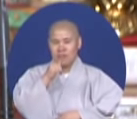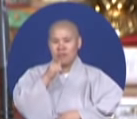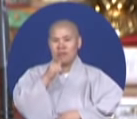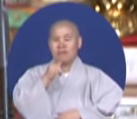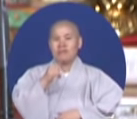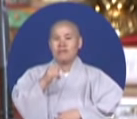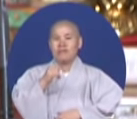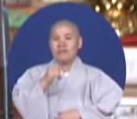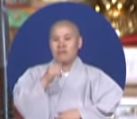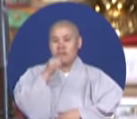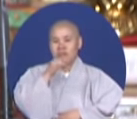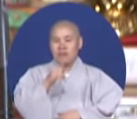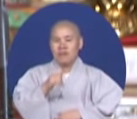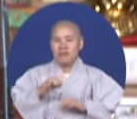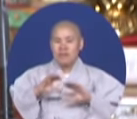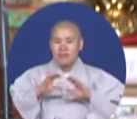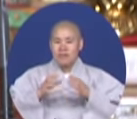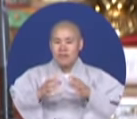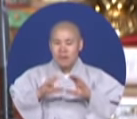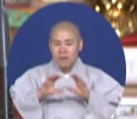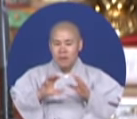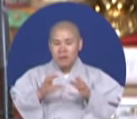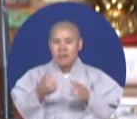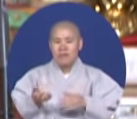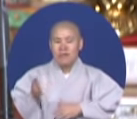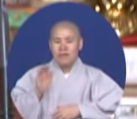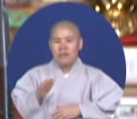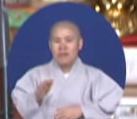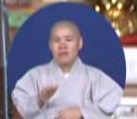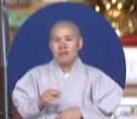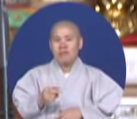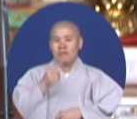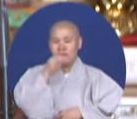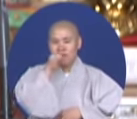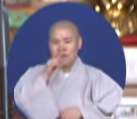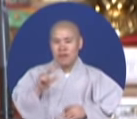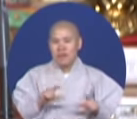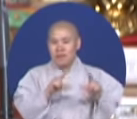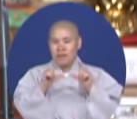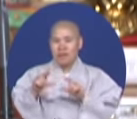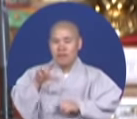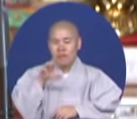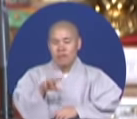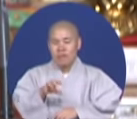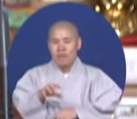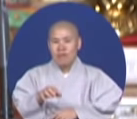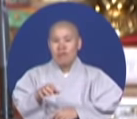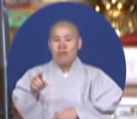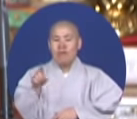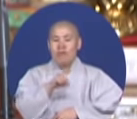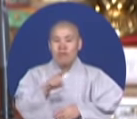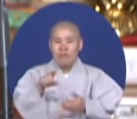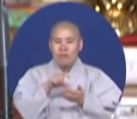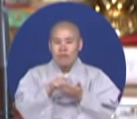중생세간인데, 이 중생세간을 이제 어느